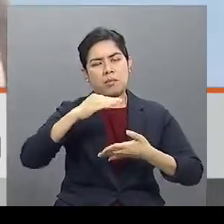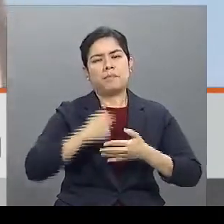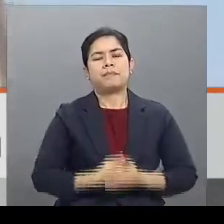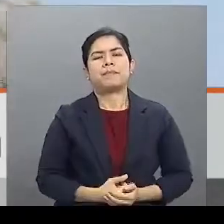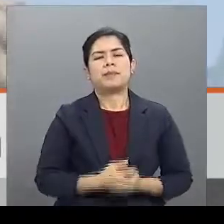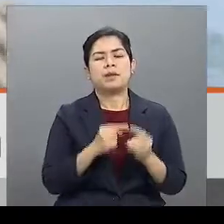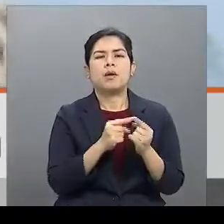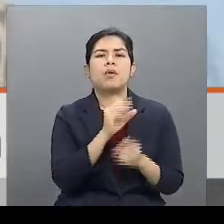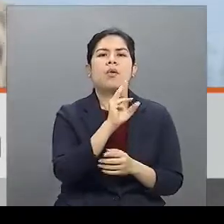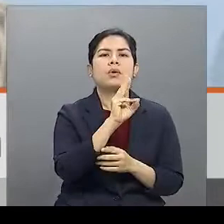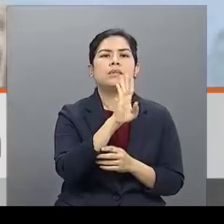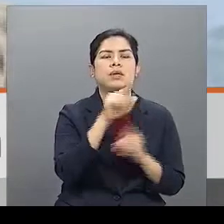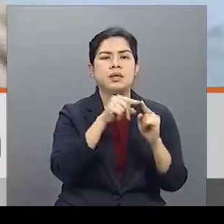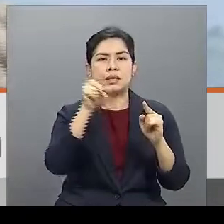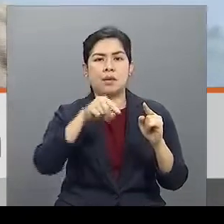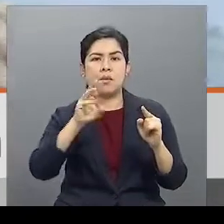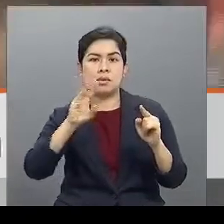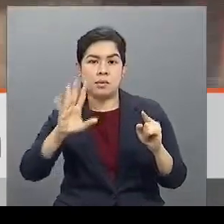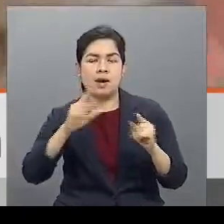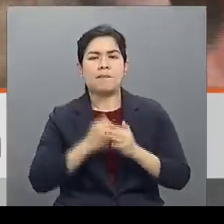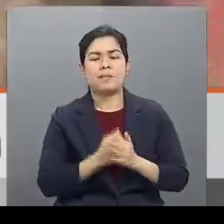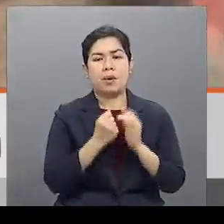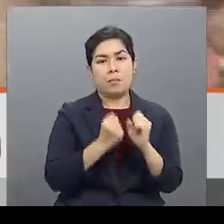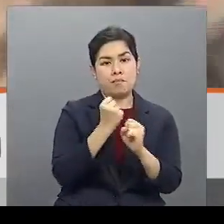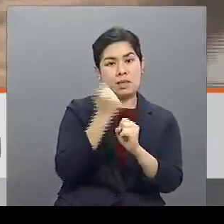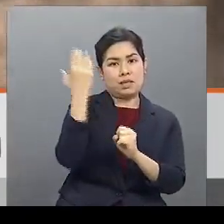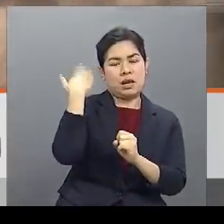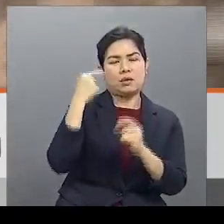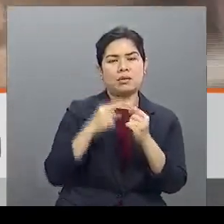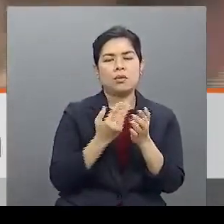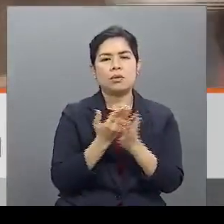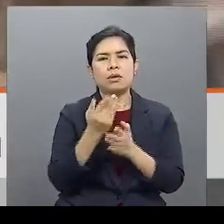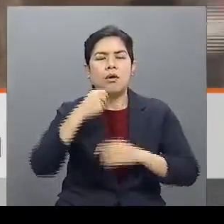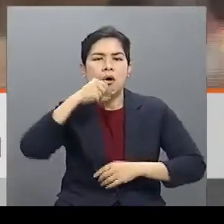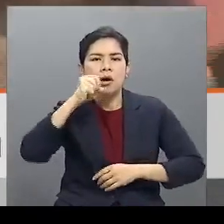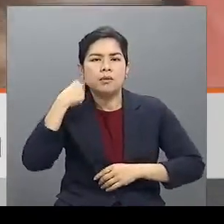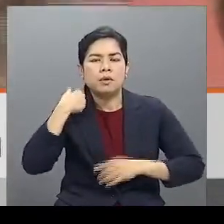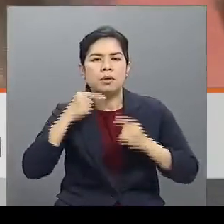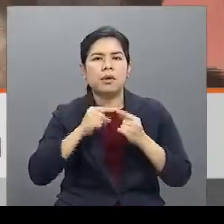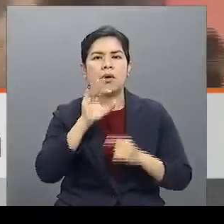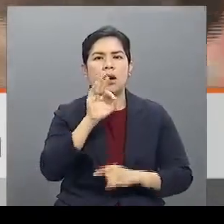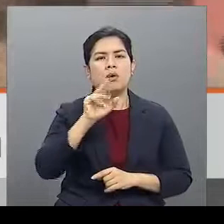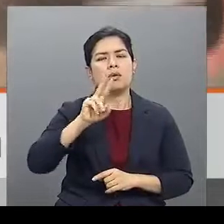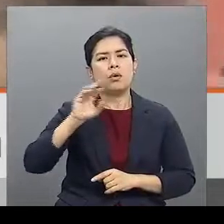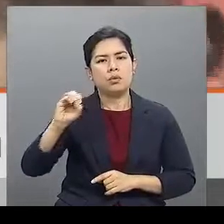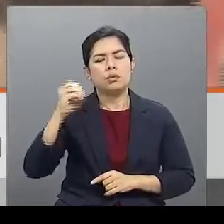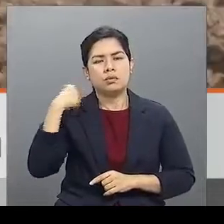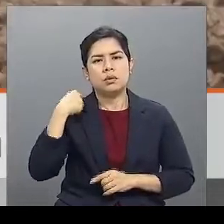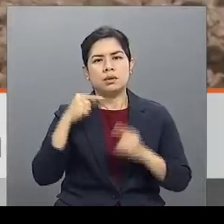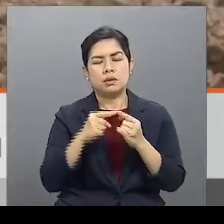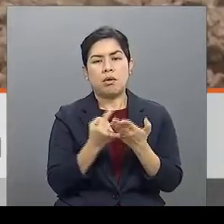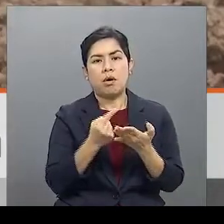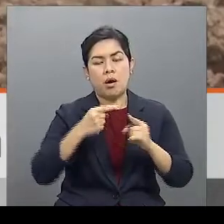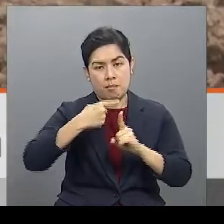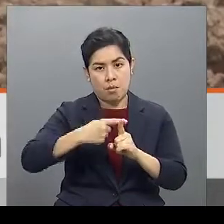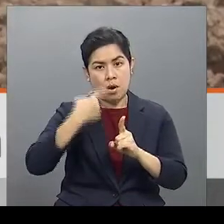2564/2565 หลังจากปีที่ผ่านมาราคารับซื้ออ้อยสดอยู่ที่ตันละ920บาทไปบวกกับค่า CCS หรือว่าค่าความ